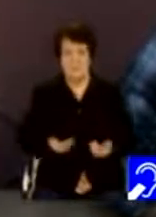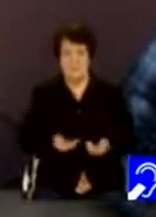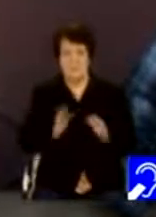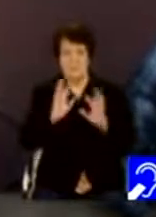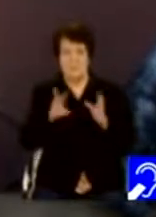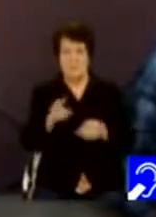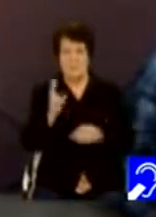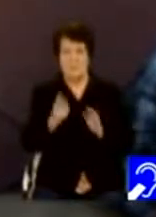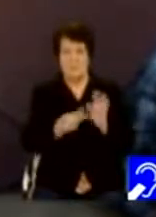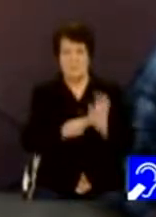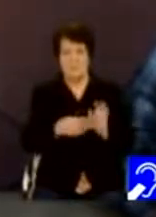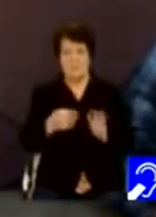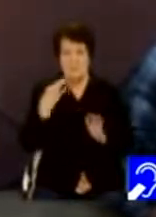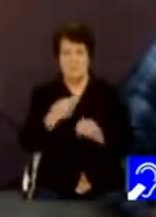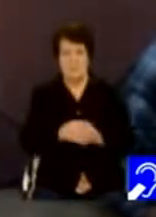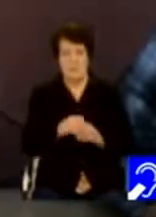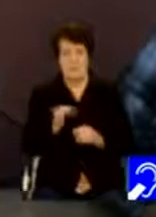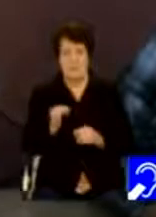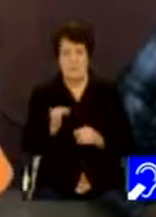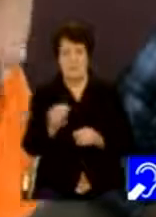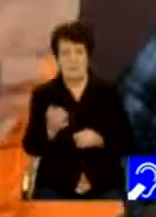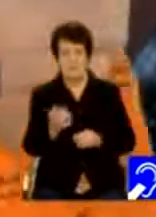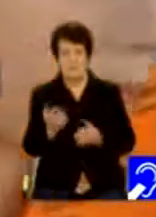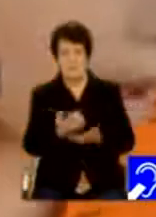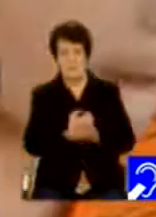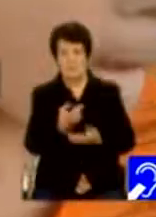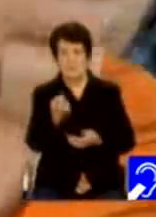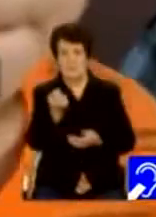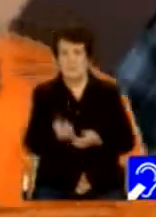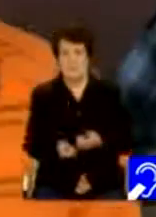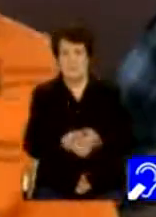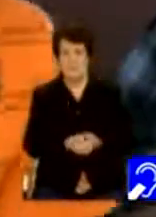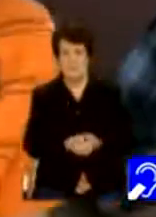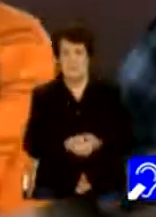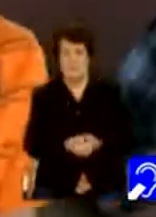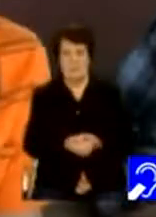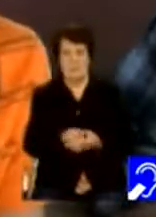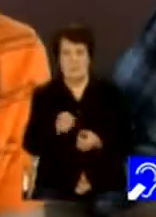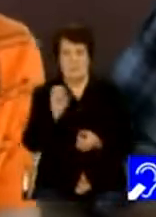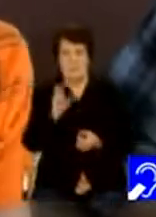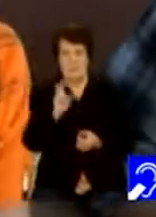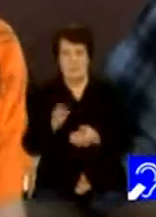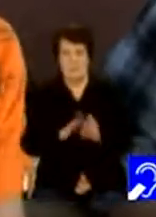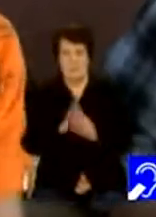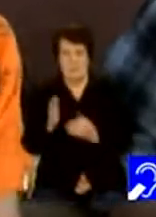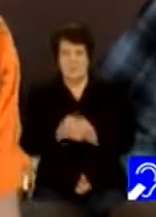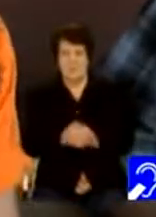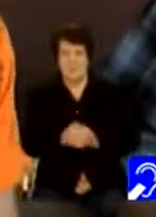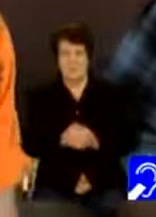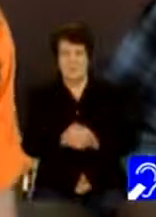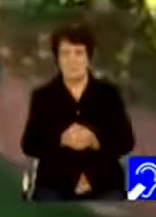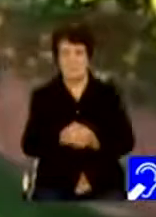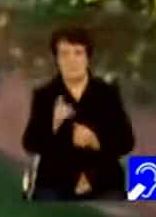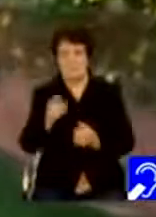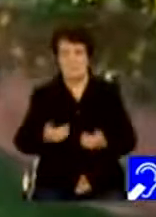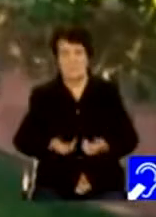tractorist 27 de ani și eu prinesc un mic tătă, nici nu ne ajut de la nepoței să iau bicicletă, oricum să trăiască ei